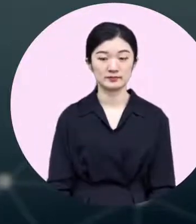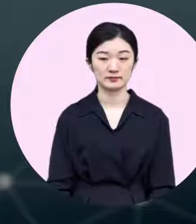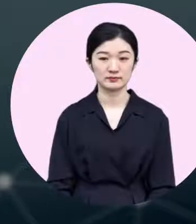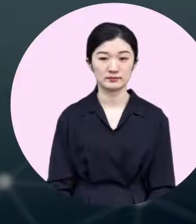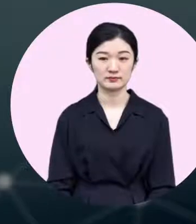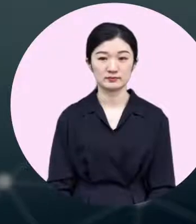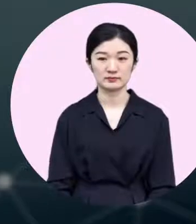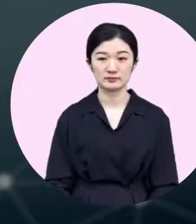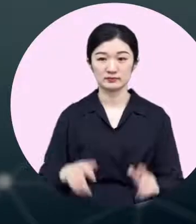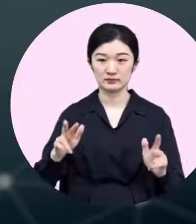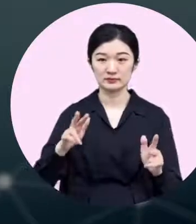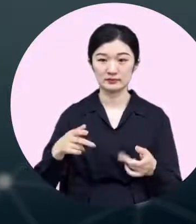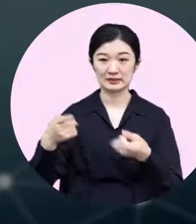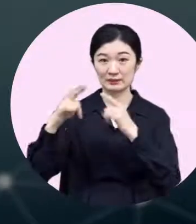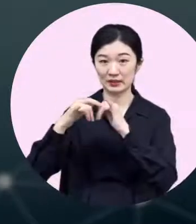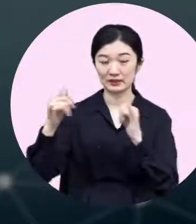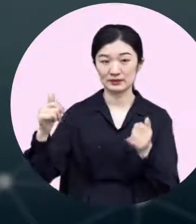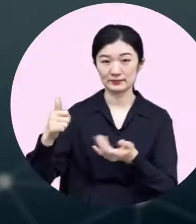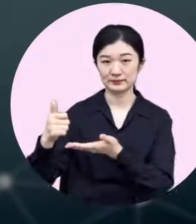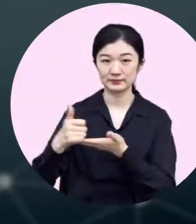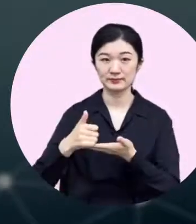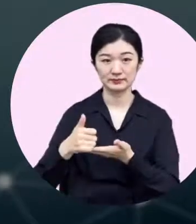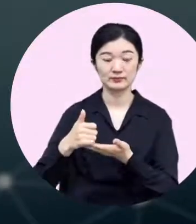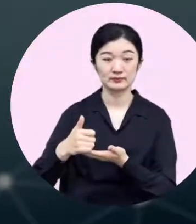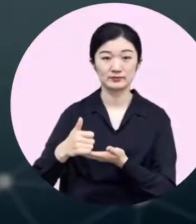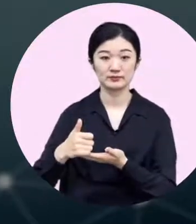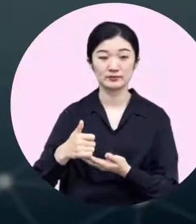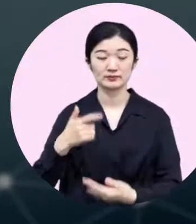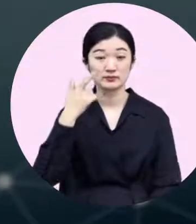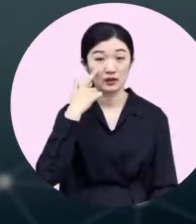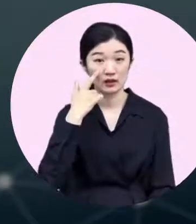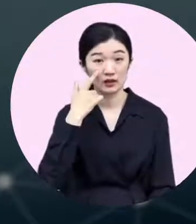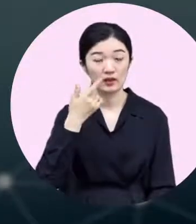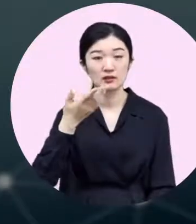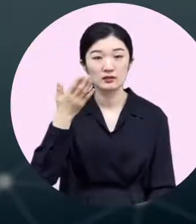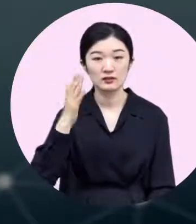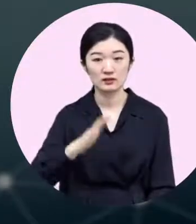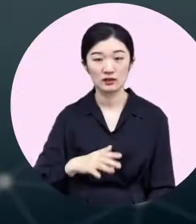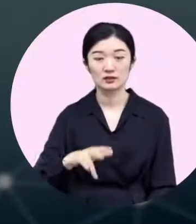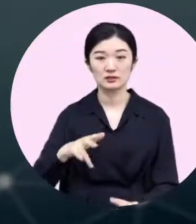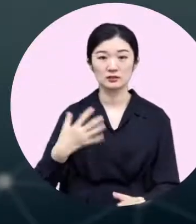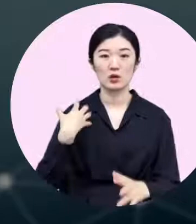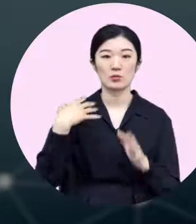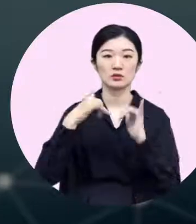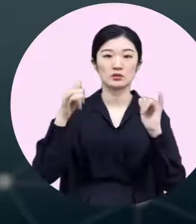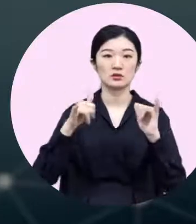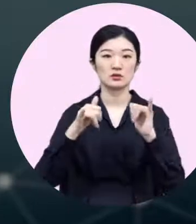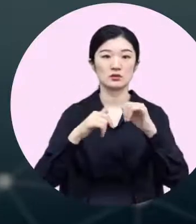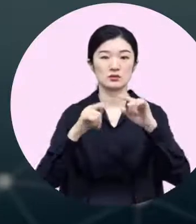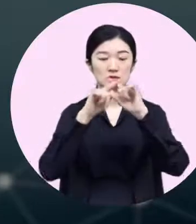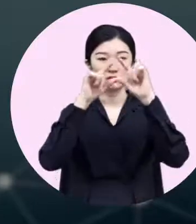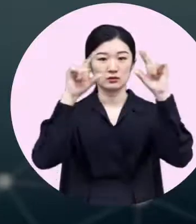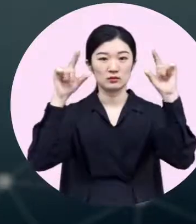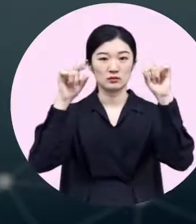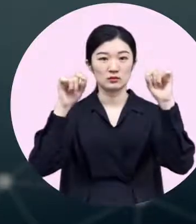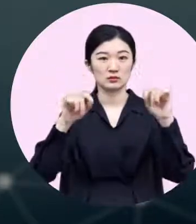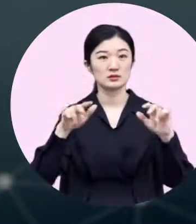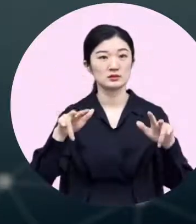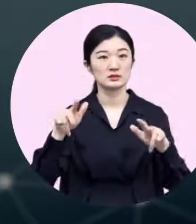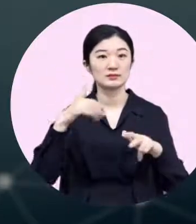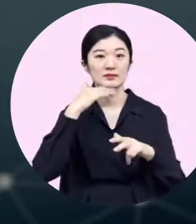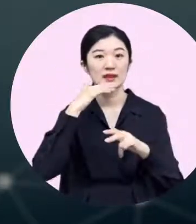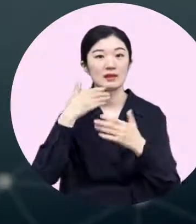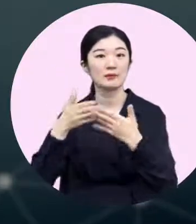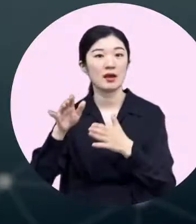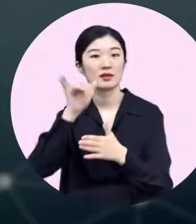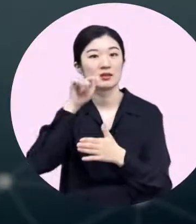다른 이제 참가자를 한번 이제 이 회의에 들어오려고 했더니 이제 호스트 화면에서 이렇게 보여요. 이효리님이 지금 대기실에